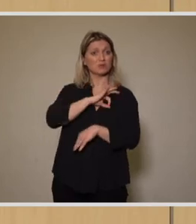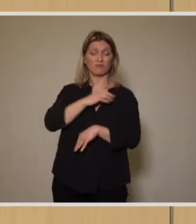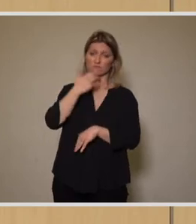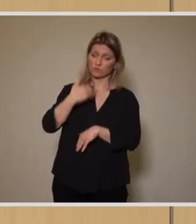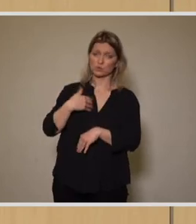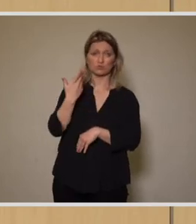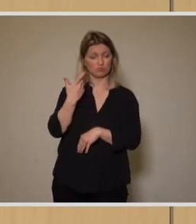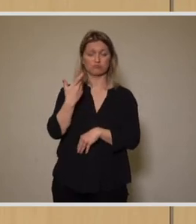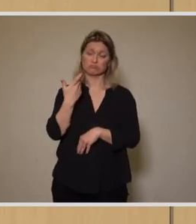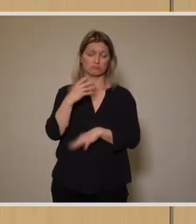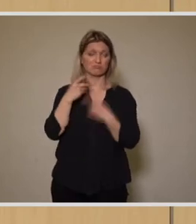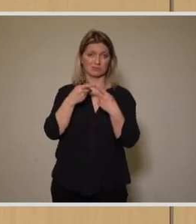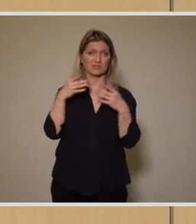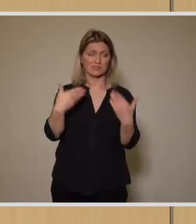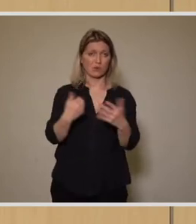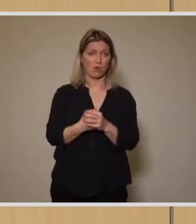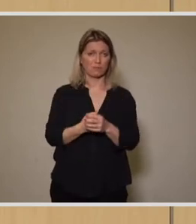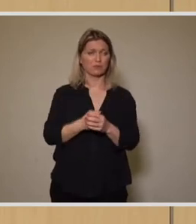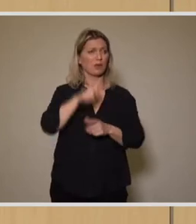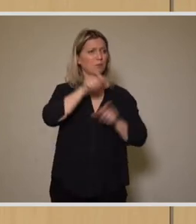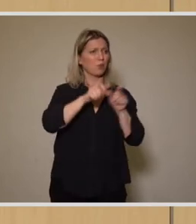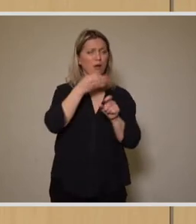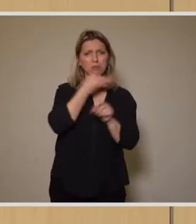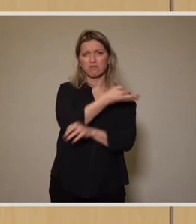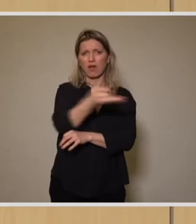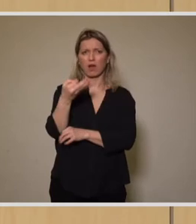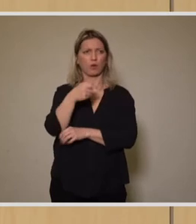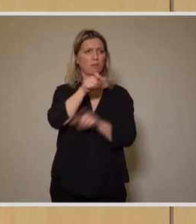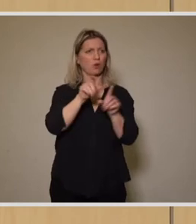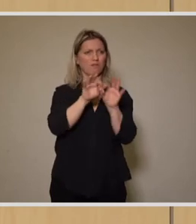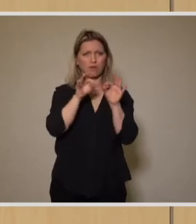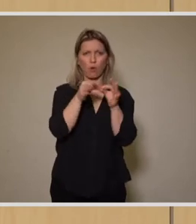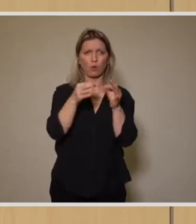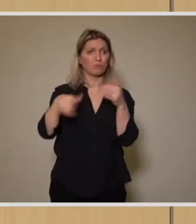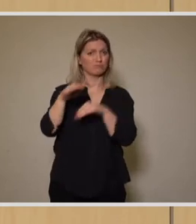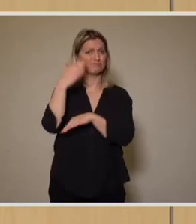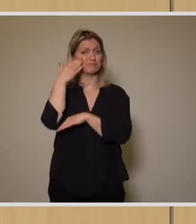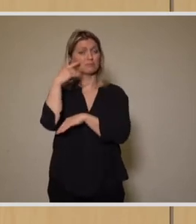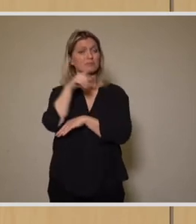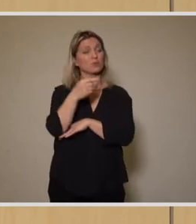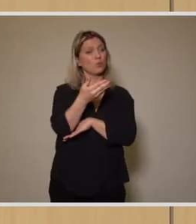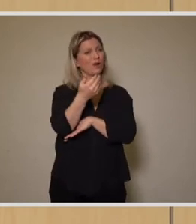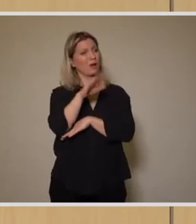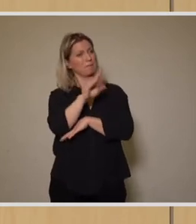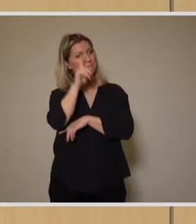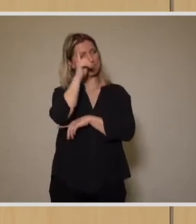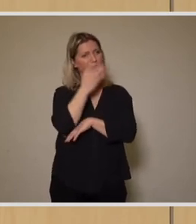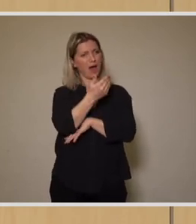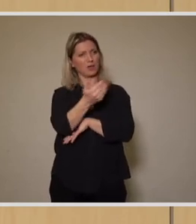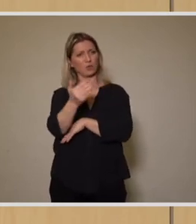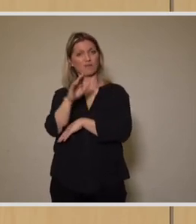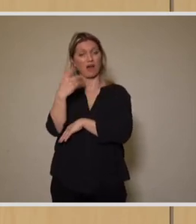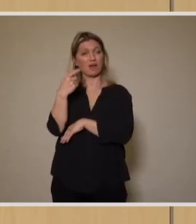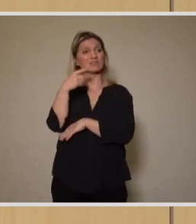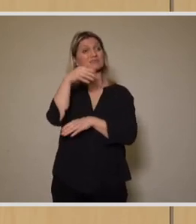Die Bürgerbefragung, das Bürgerforum, das, wie bekannt sein dürfte, nur zur Meinungsbildung dient und keinen